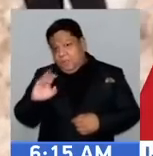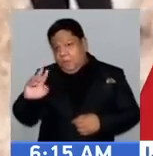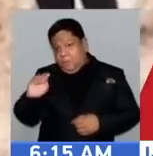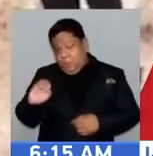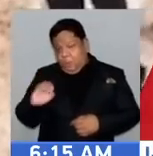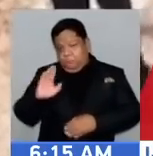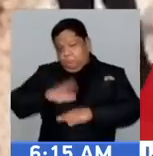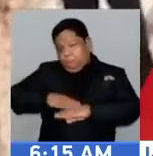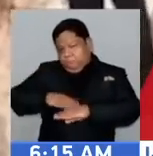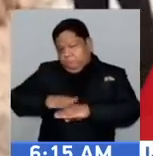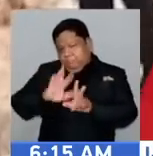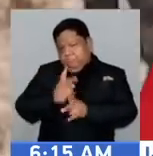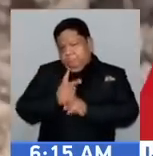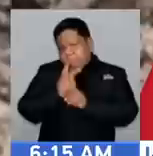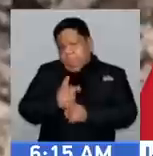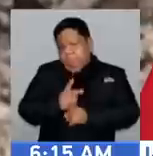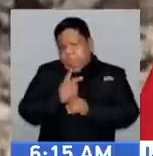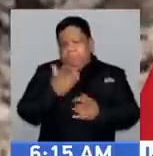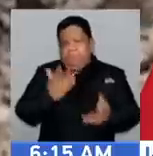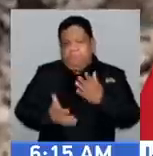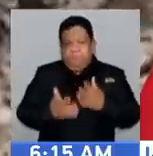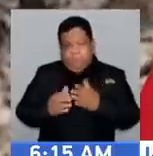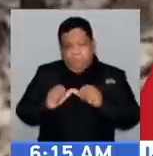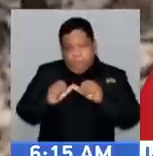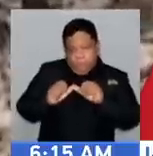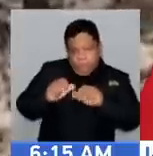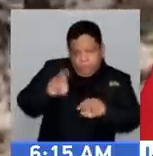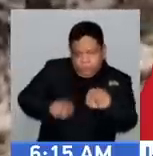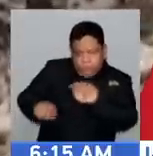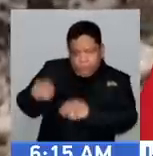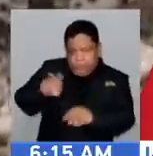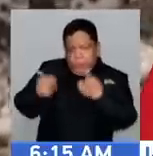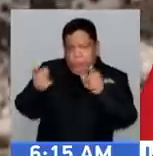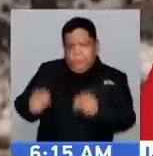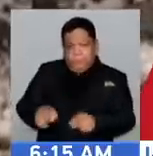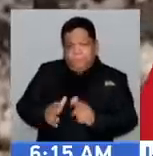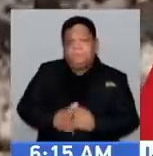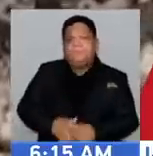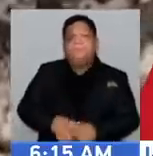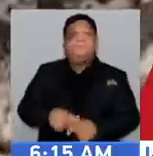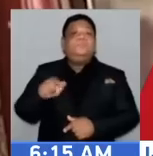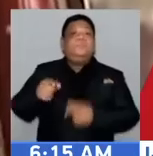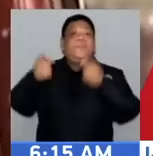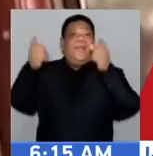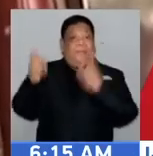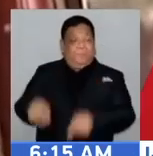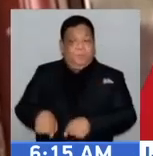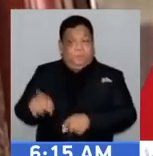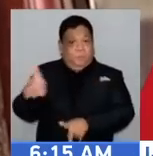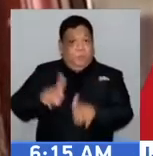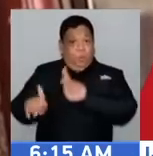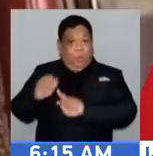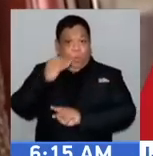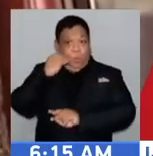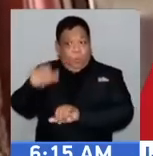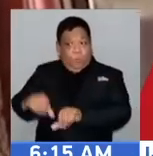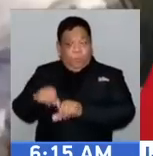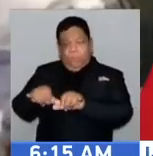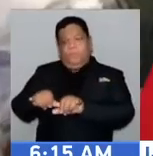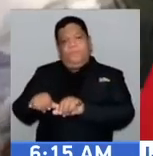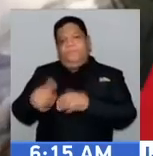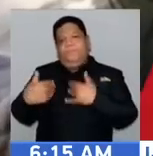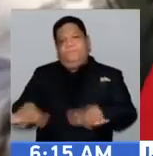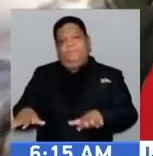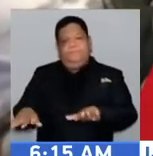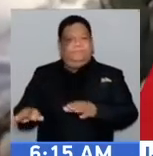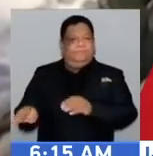ang assessment ng mga otoridad sa lugar. Bunsod ng insidente, inilikas na ang mga nakatira sa lugar. Ang pamilya ni Mejami Papaya